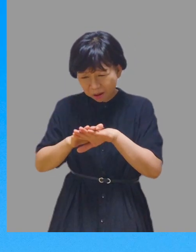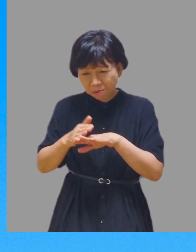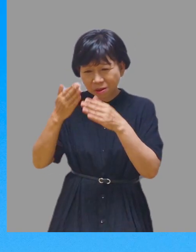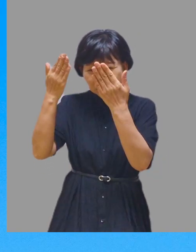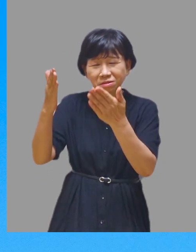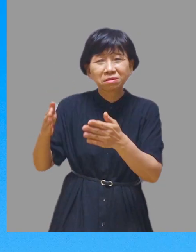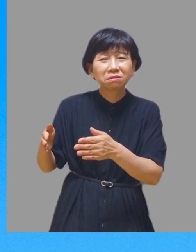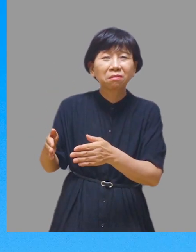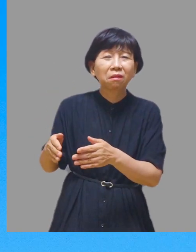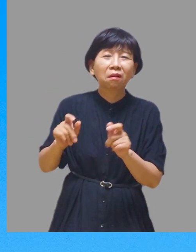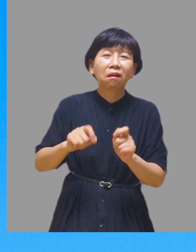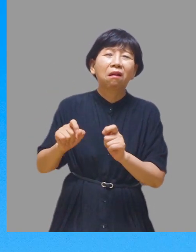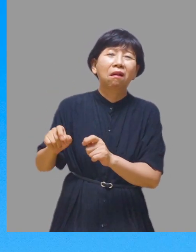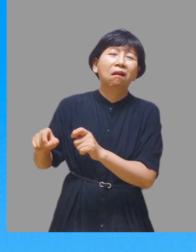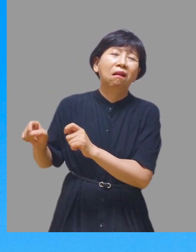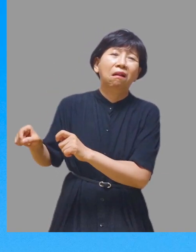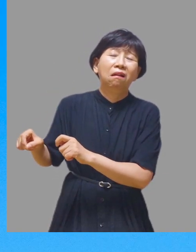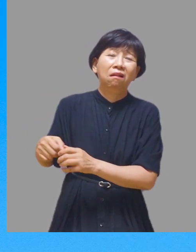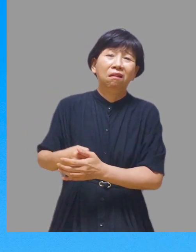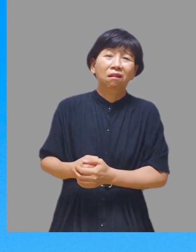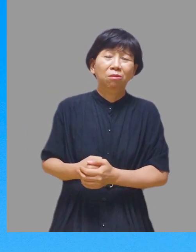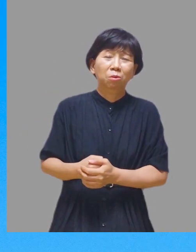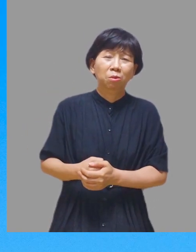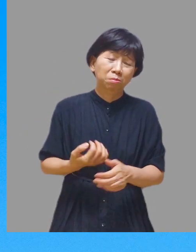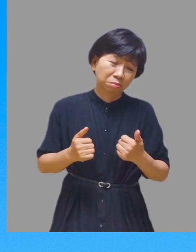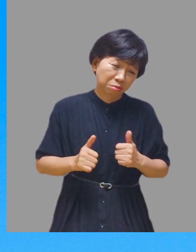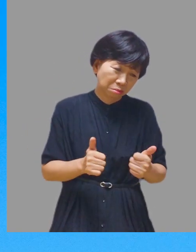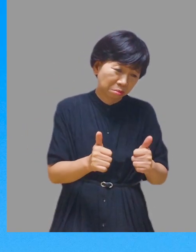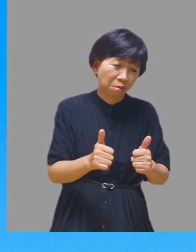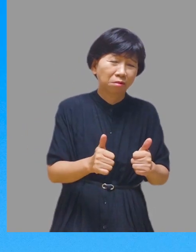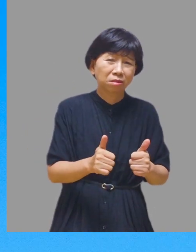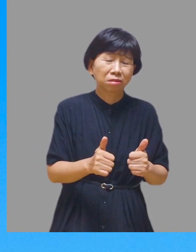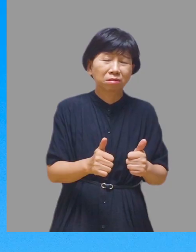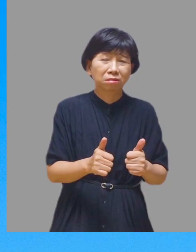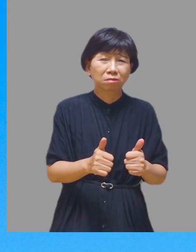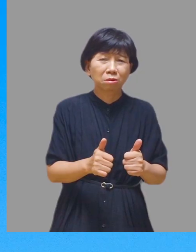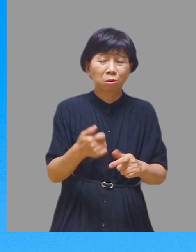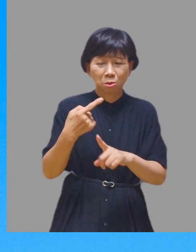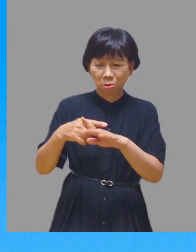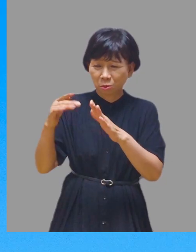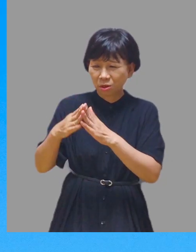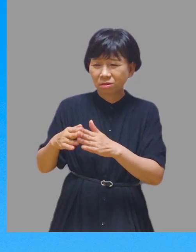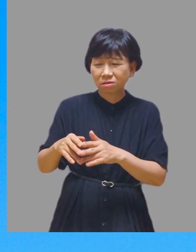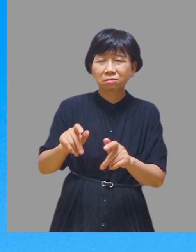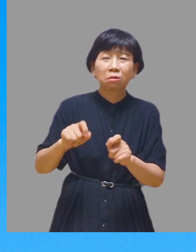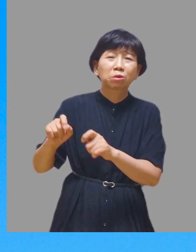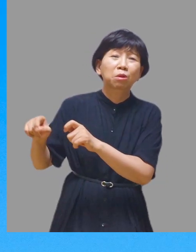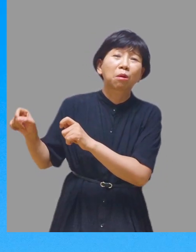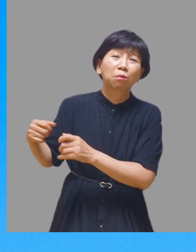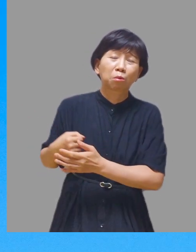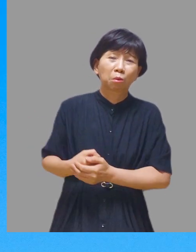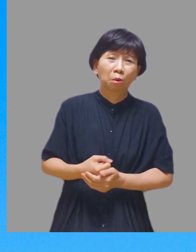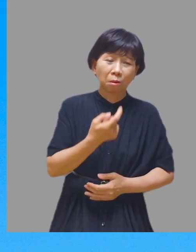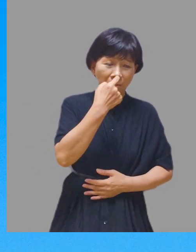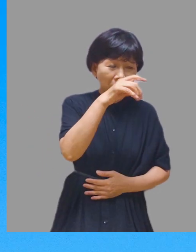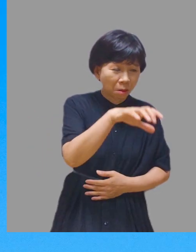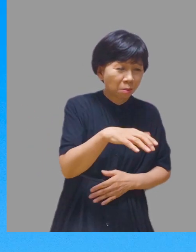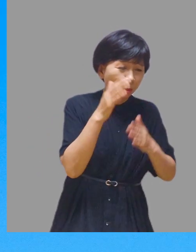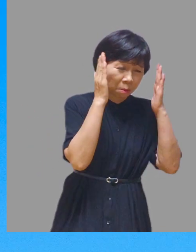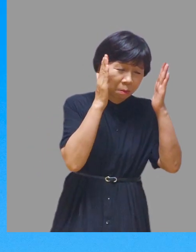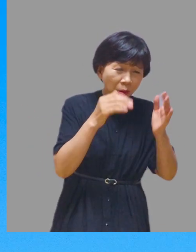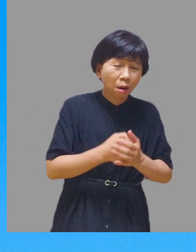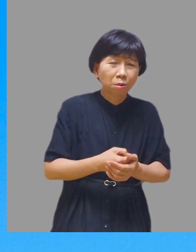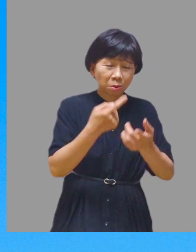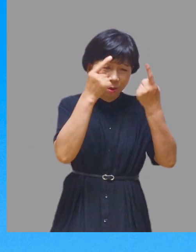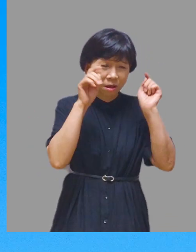스펙을 쌓기 위해서 부지런히 준비해서 교회는 다음 주에 가도 되니까, 교회는 대학교